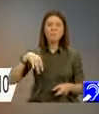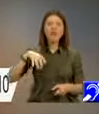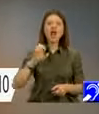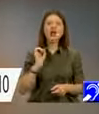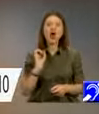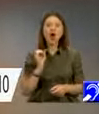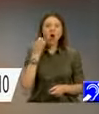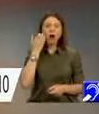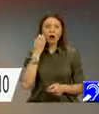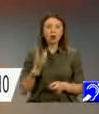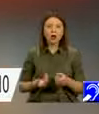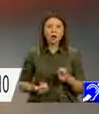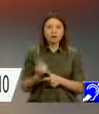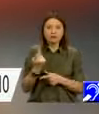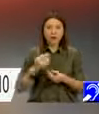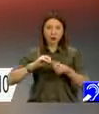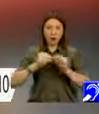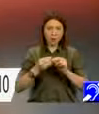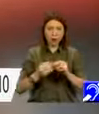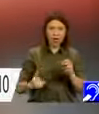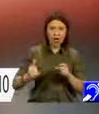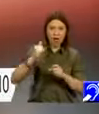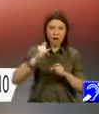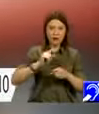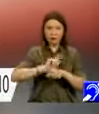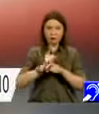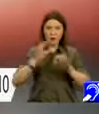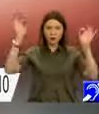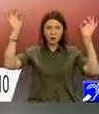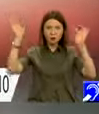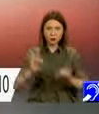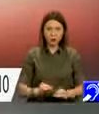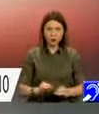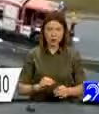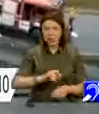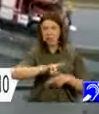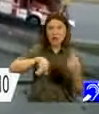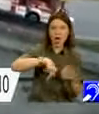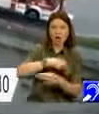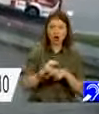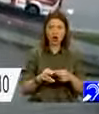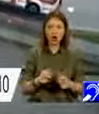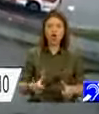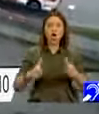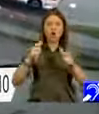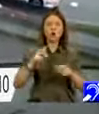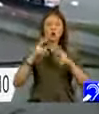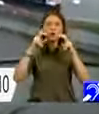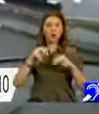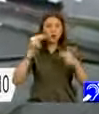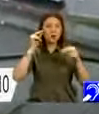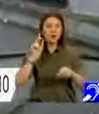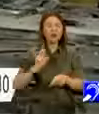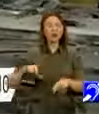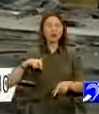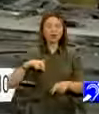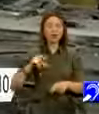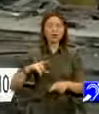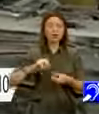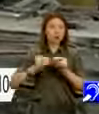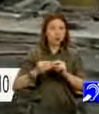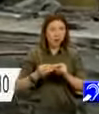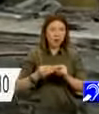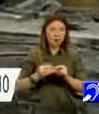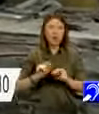când au apărut problemele. Aparatul a pierdut brusc altitudine, a făcut cale întoarsă, turnul de control a întrebat dacă e vorba de turbulențe și